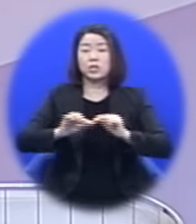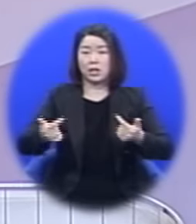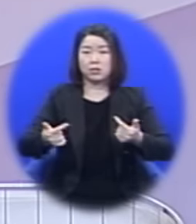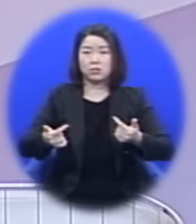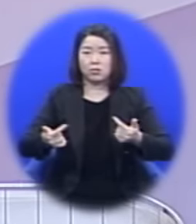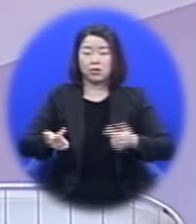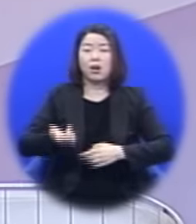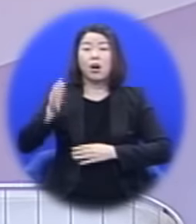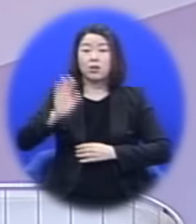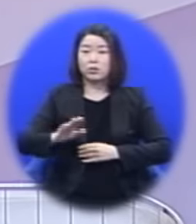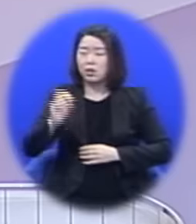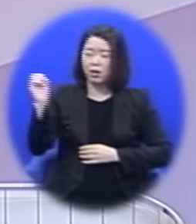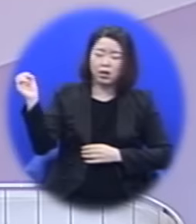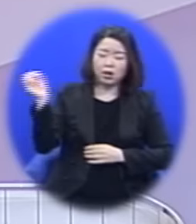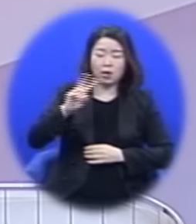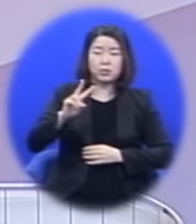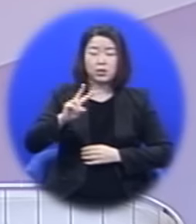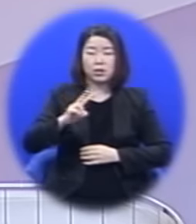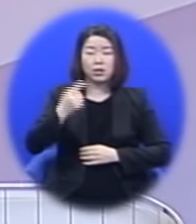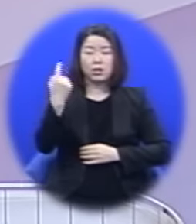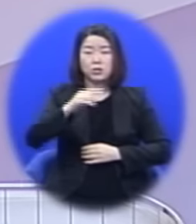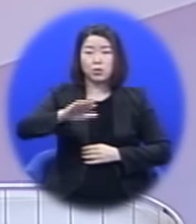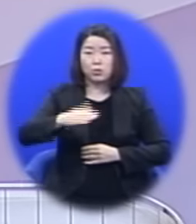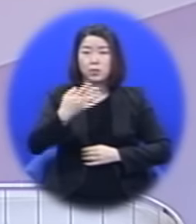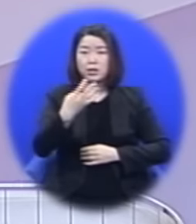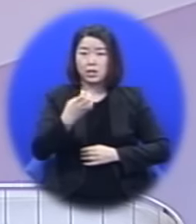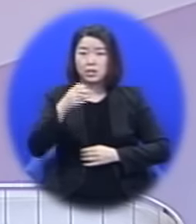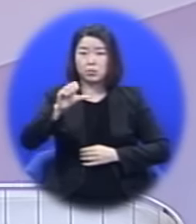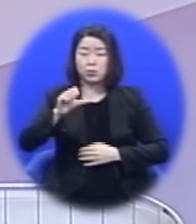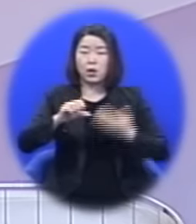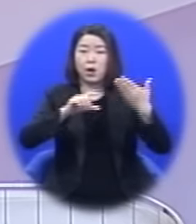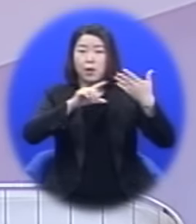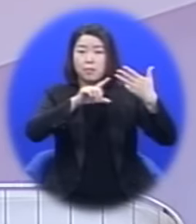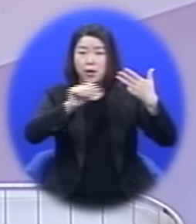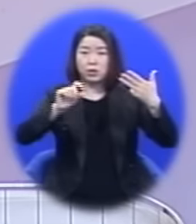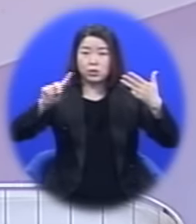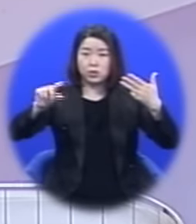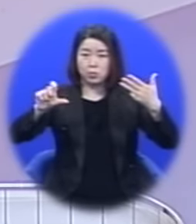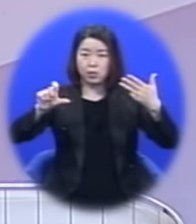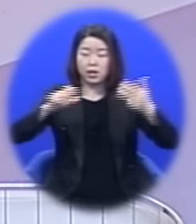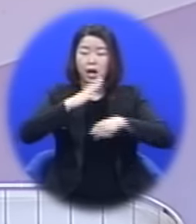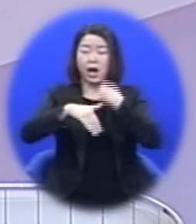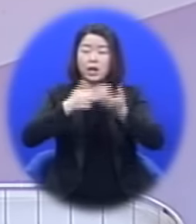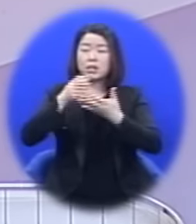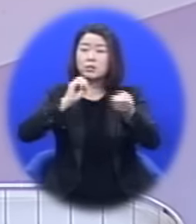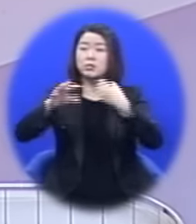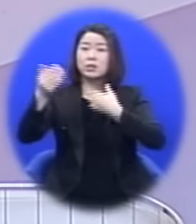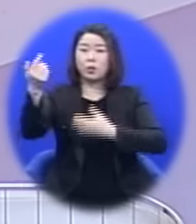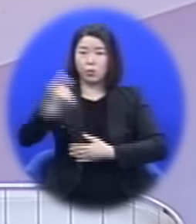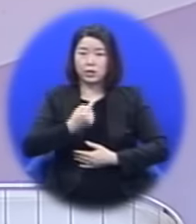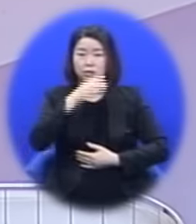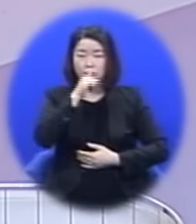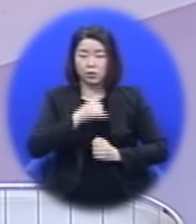그러다가 갑자기 1945년 8월 15일 하나님의 응답이 왔습니다. 우리 민족에게 해방이 온